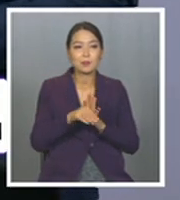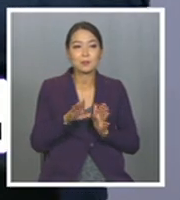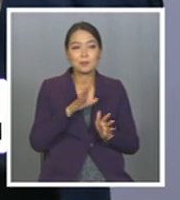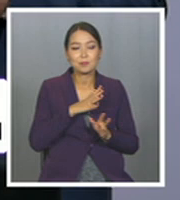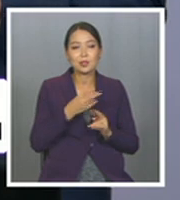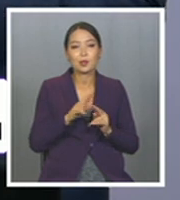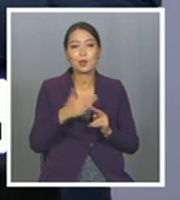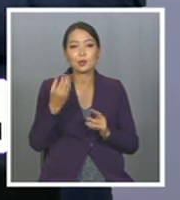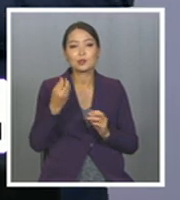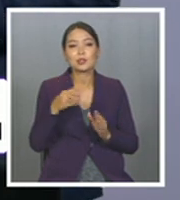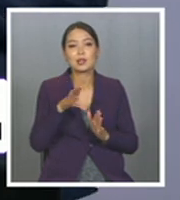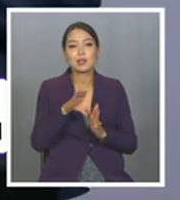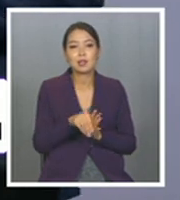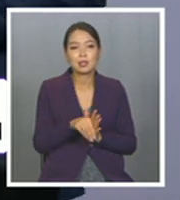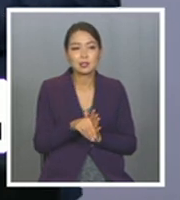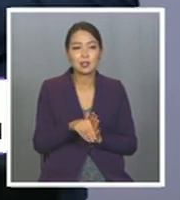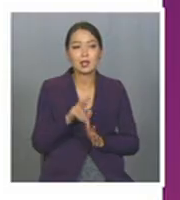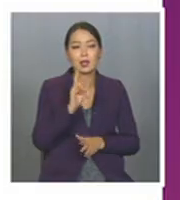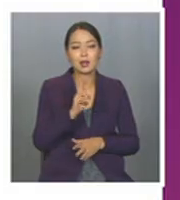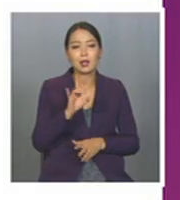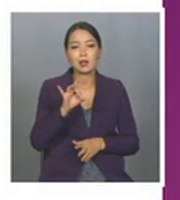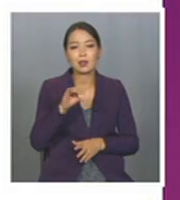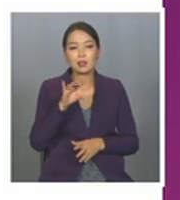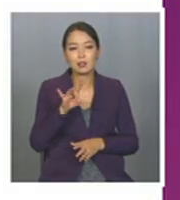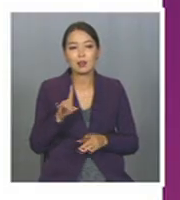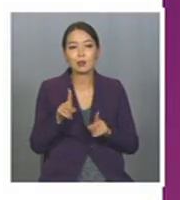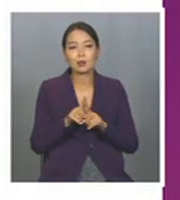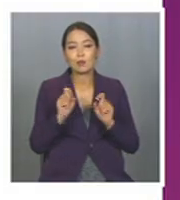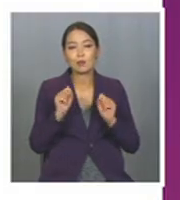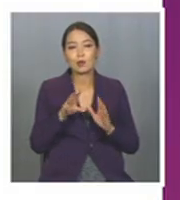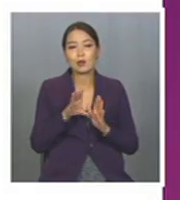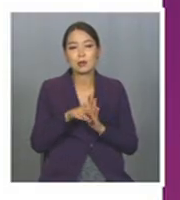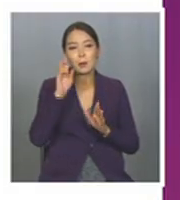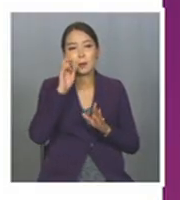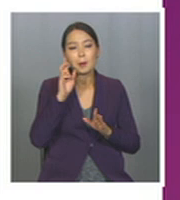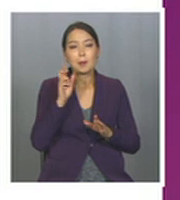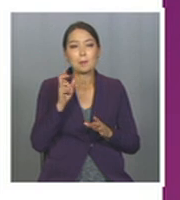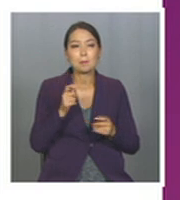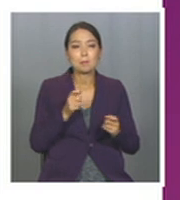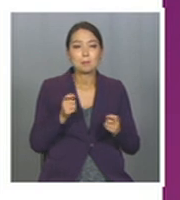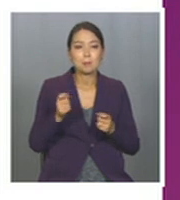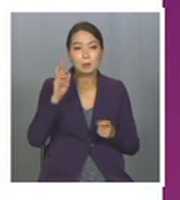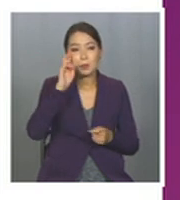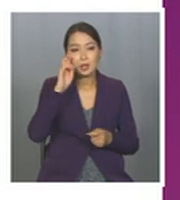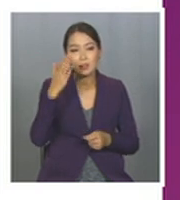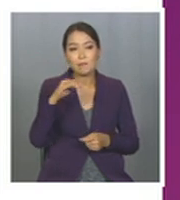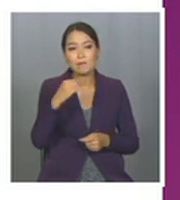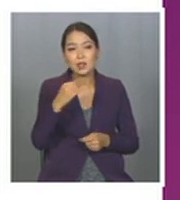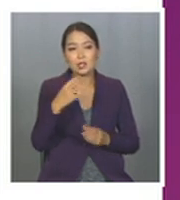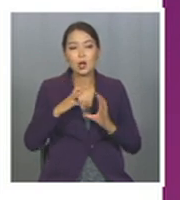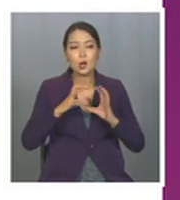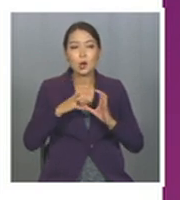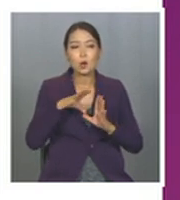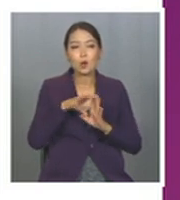катарында мисалы үчүн Карл Риттерди атап көрсөтүүбүзгө болот. Ал мемлекеттин физикалык, географиялык курулуму